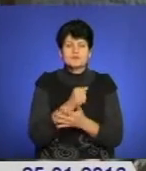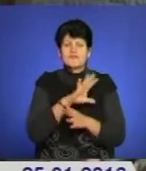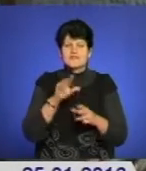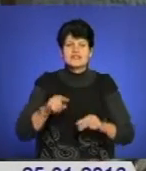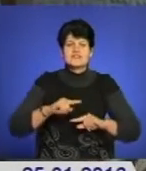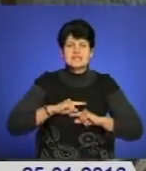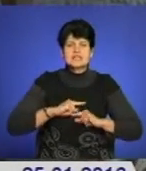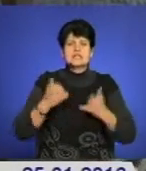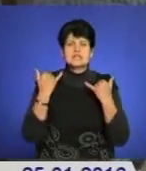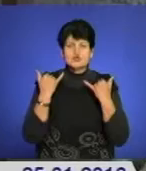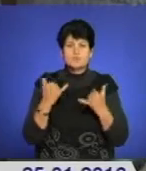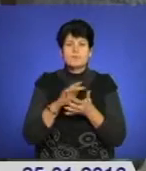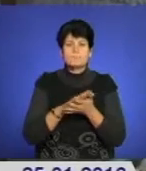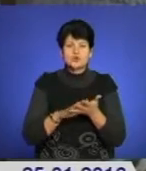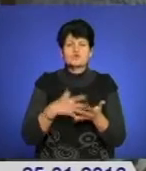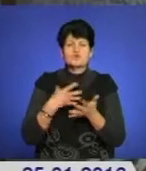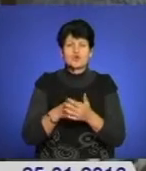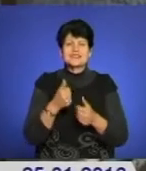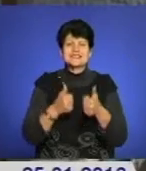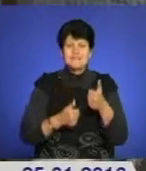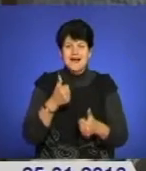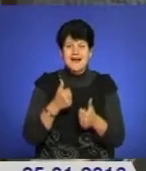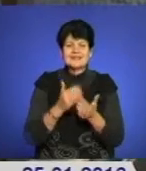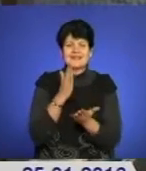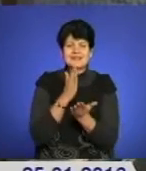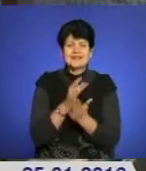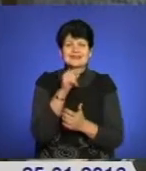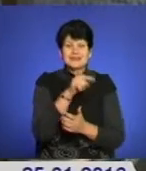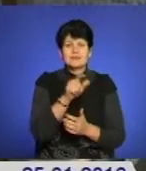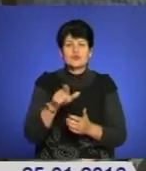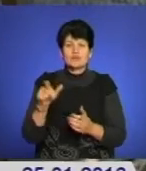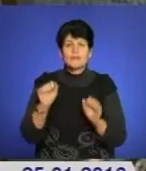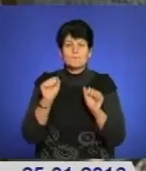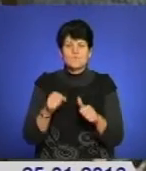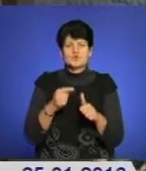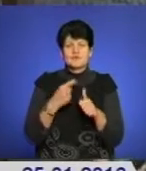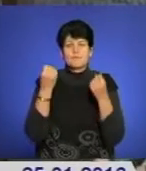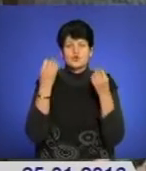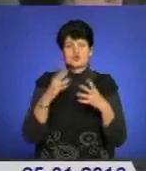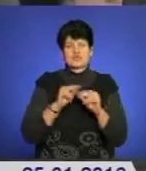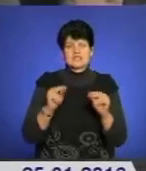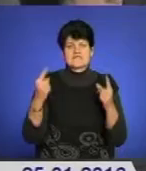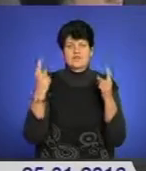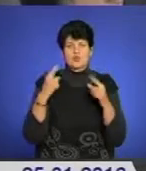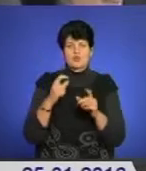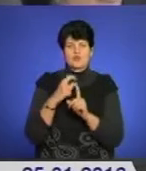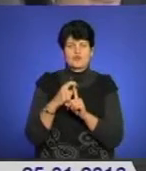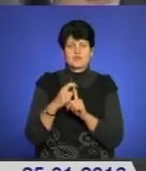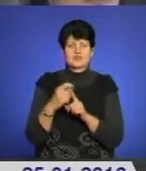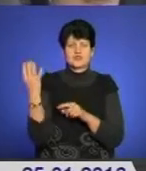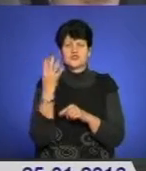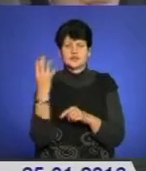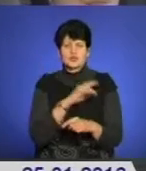які сьогодні продовжують свої змагання, вони, власне, є тими людьми, яким можна звати просто вчитель з великої букви. Четвірка